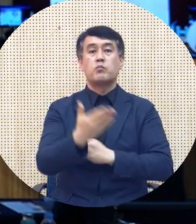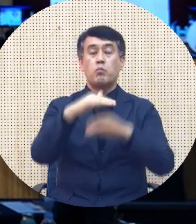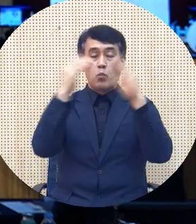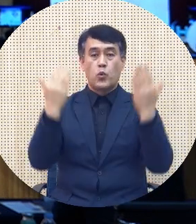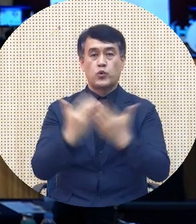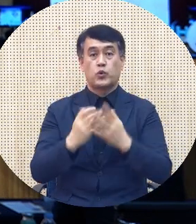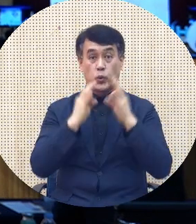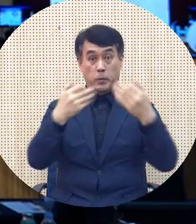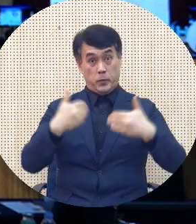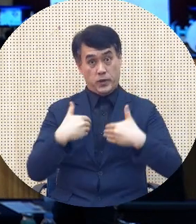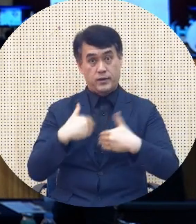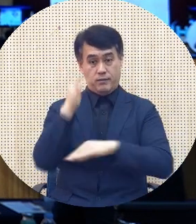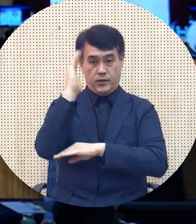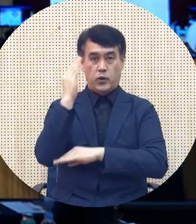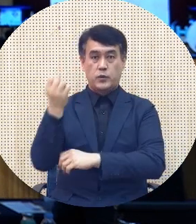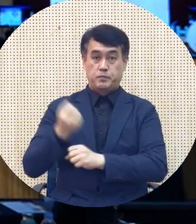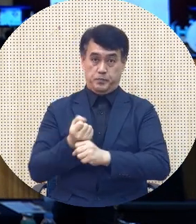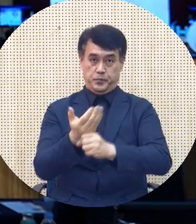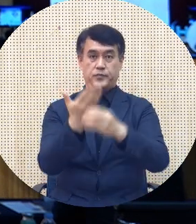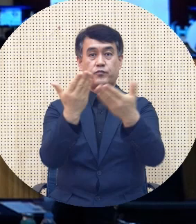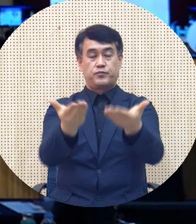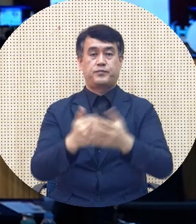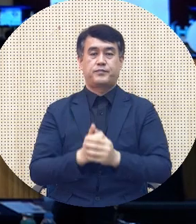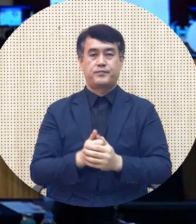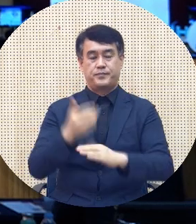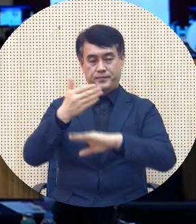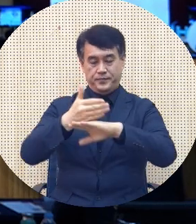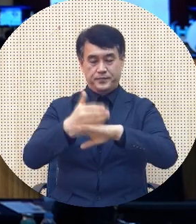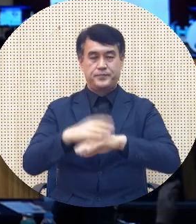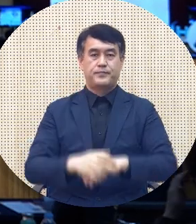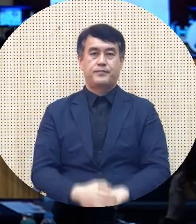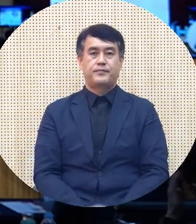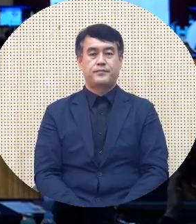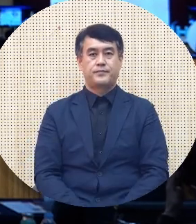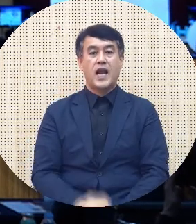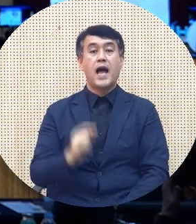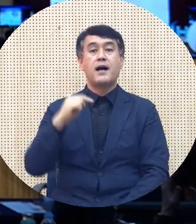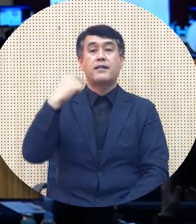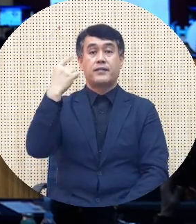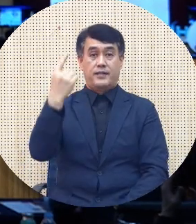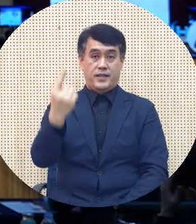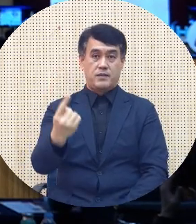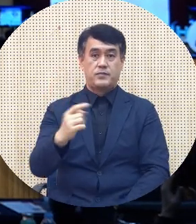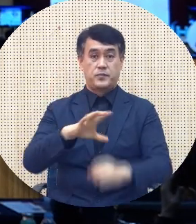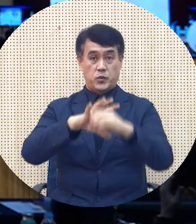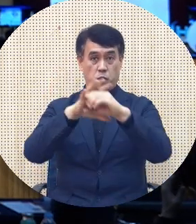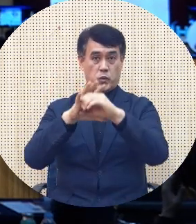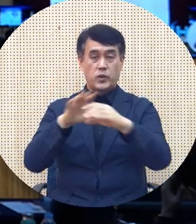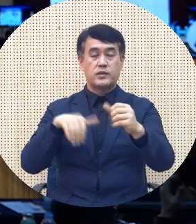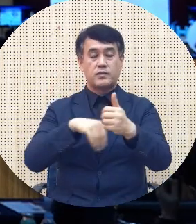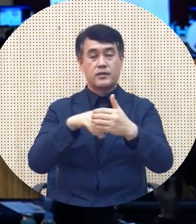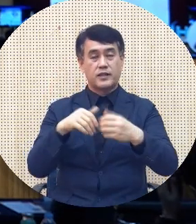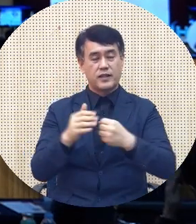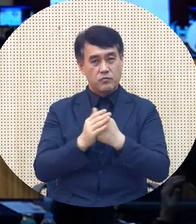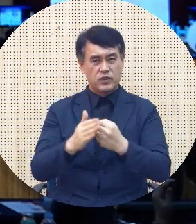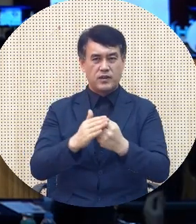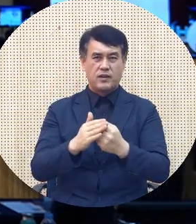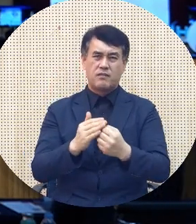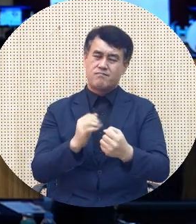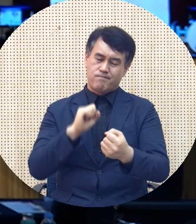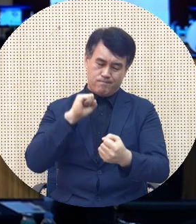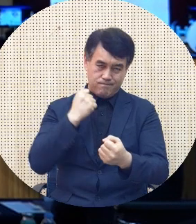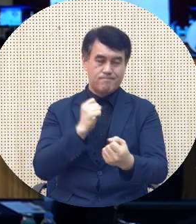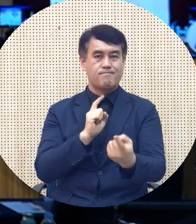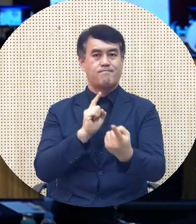노력도 필요하다는 메시지 전달해 주셨습니다. 감사합니다. 네, 다음으로는요, 이 코로나19 상황으로 부득이하게